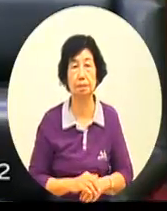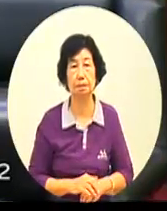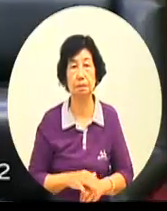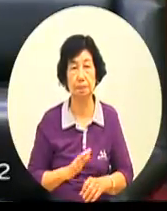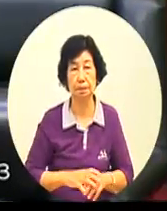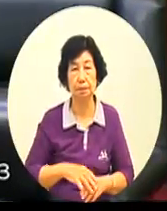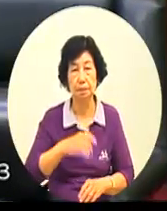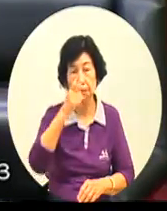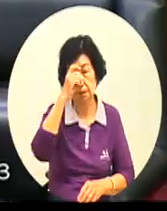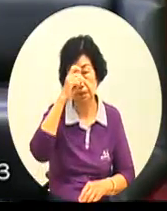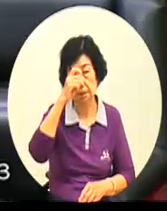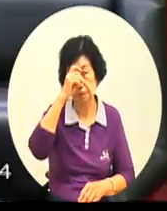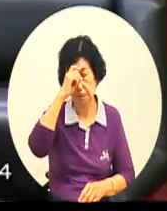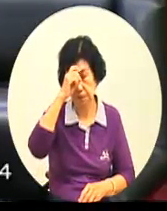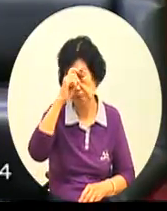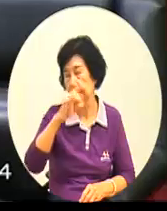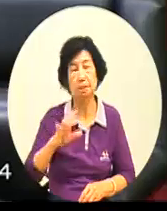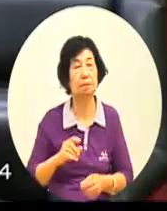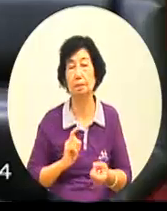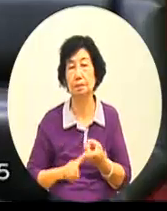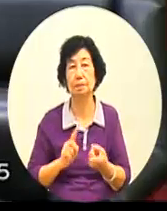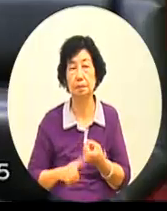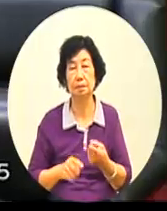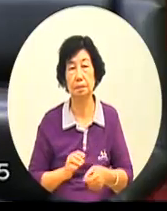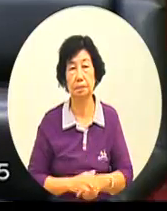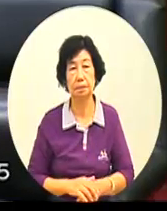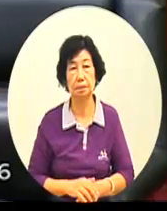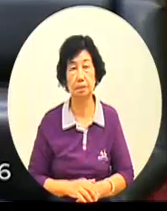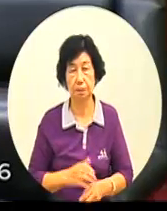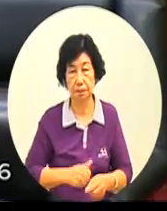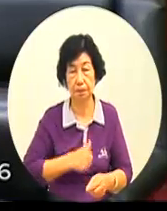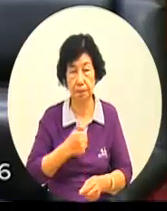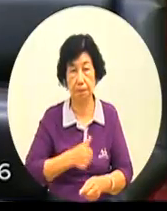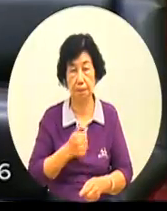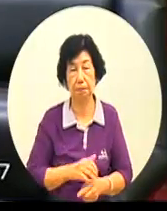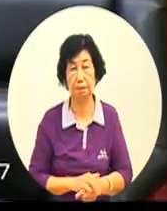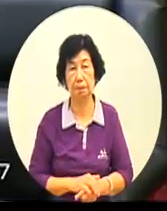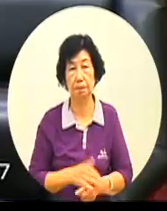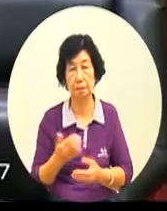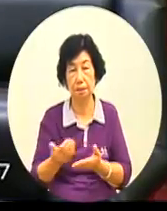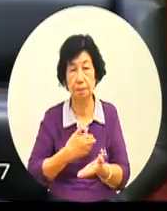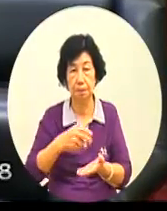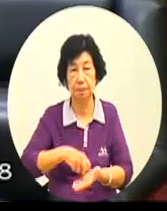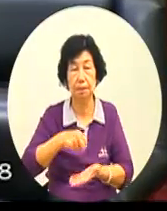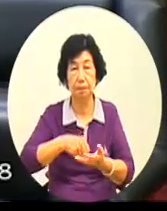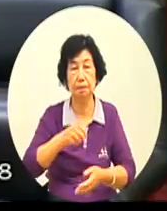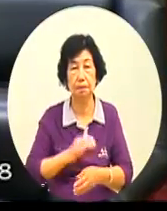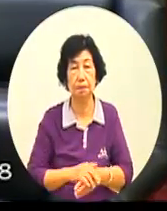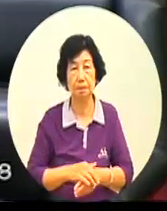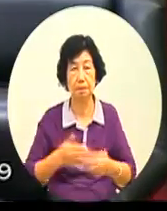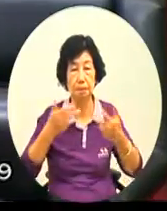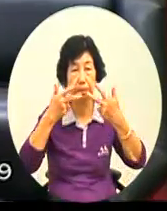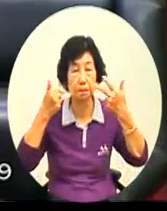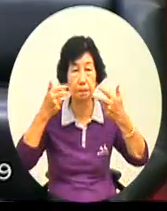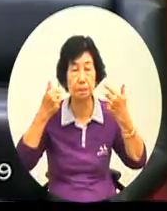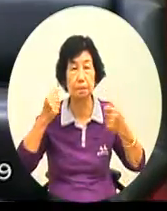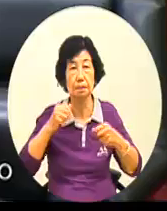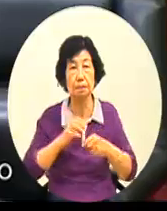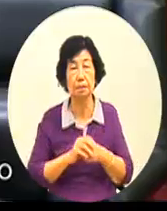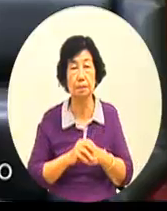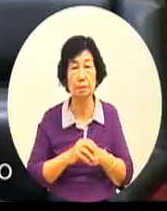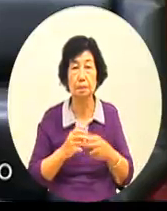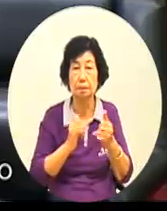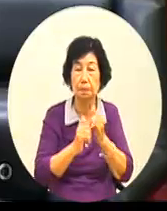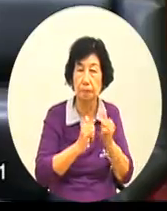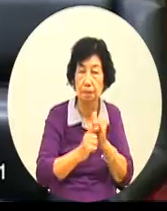待。说实在话，我刚刚讲过了哈，我们原住民真的是非常